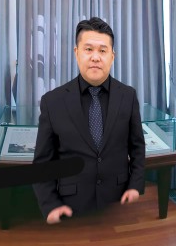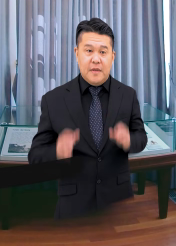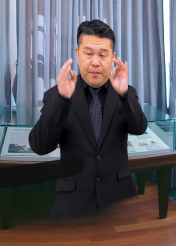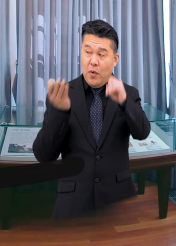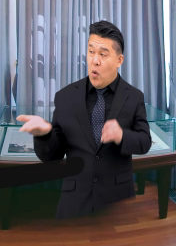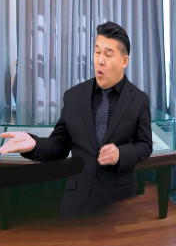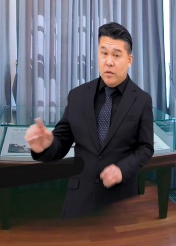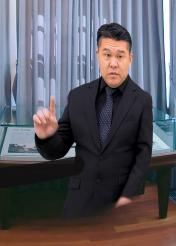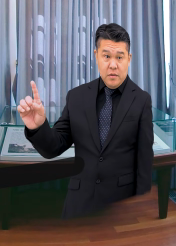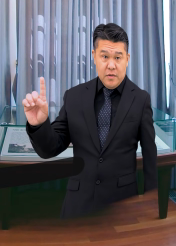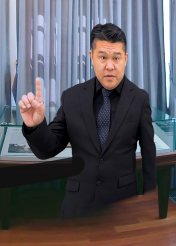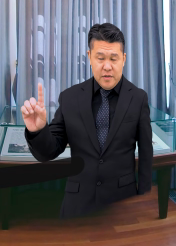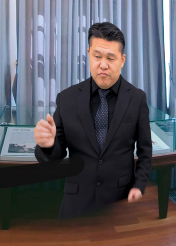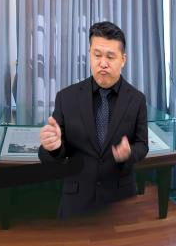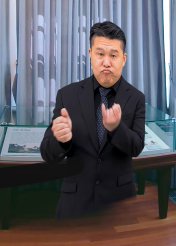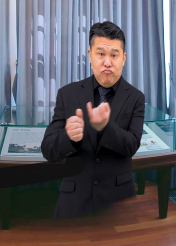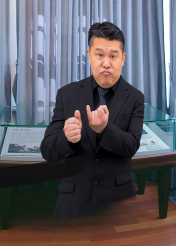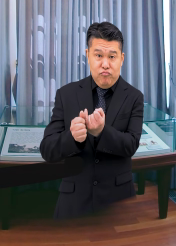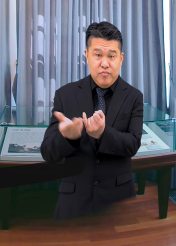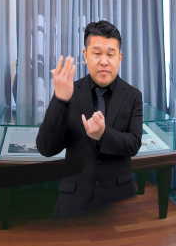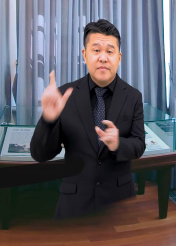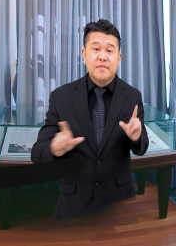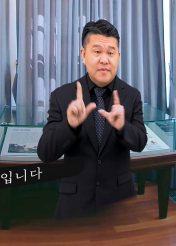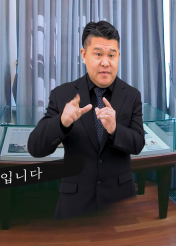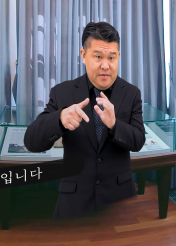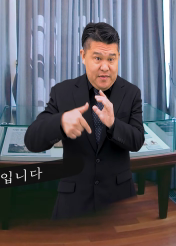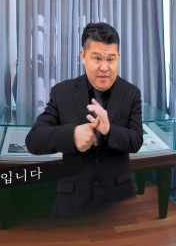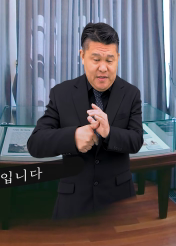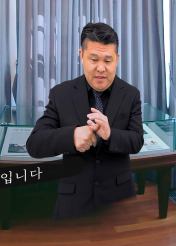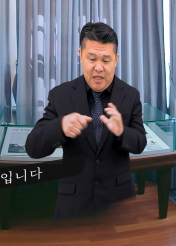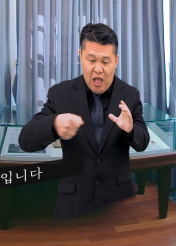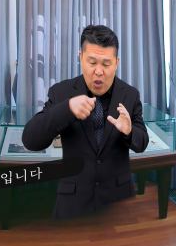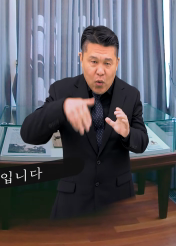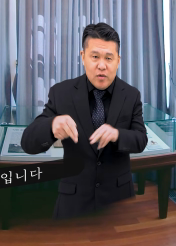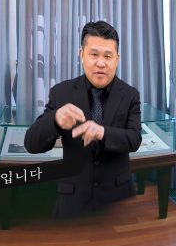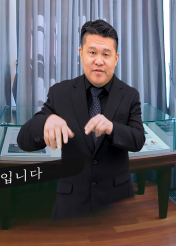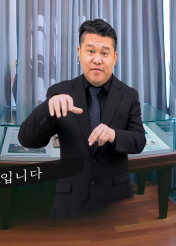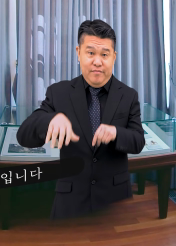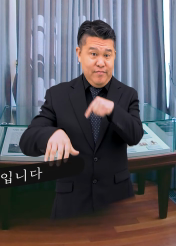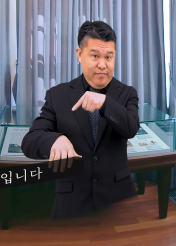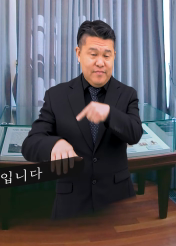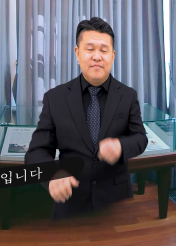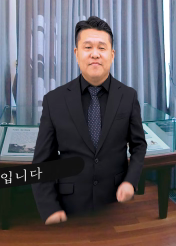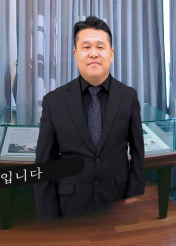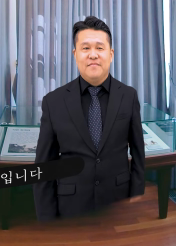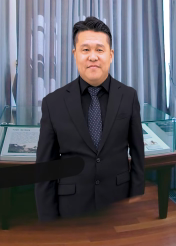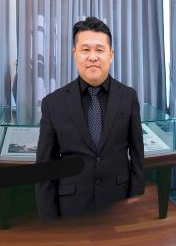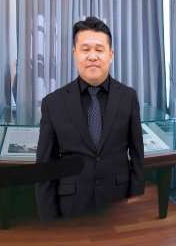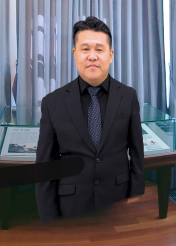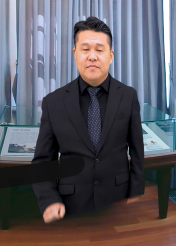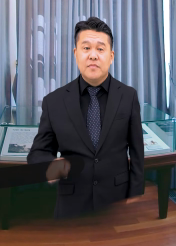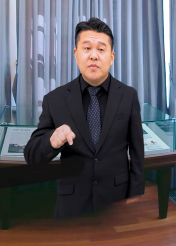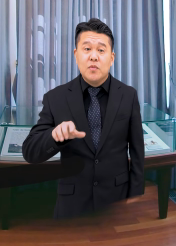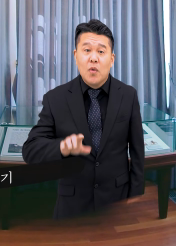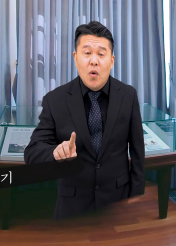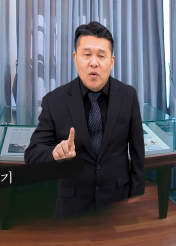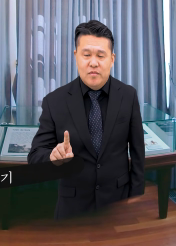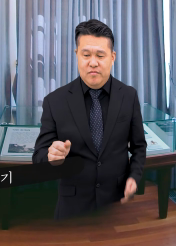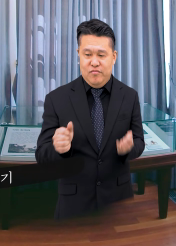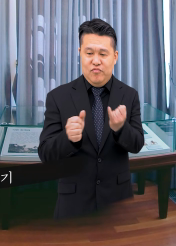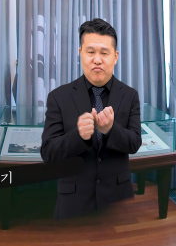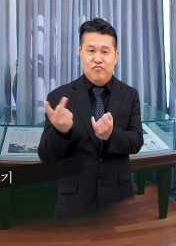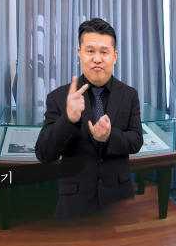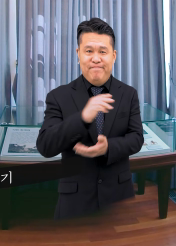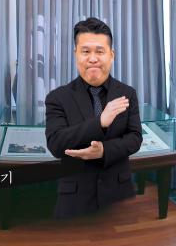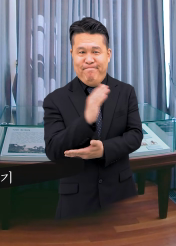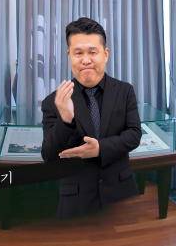지금 이 공간은 앨버트 테일러 부부가 살던 당시 식당과 주방으로 사용됐던 공간입니다. 이 전시 공간에서는